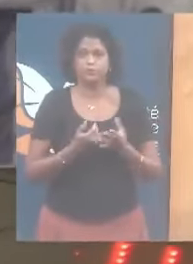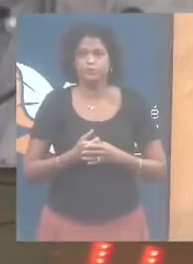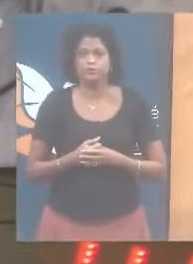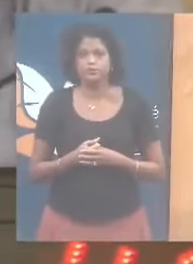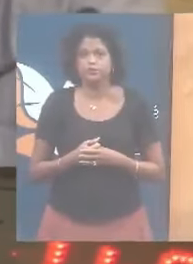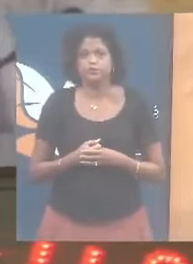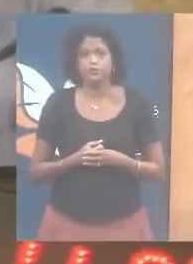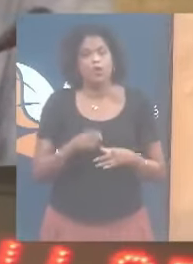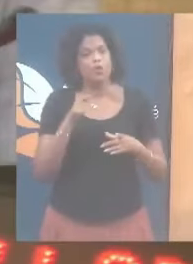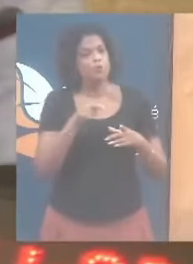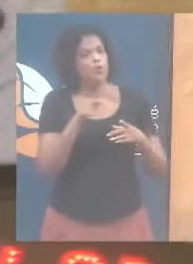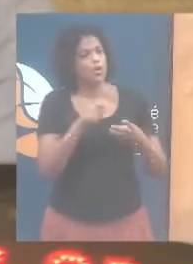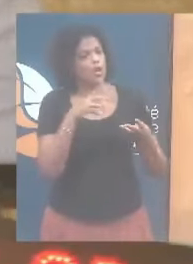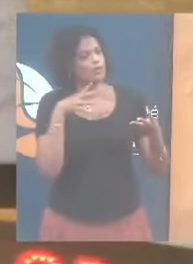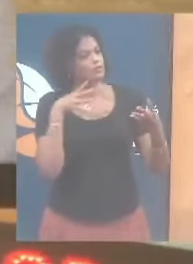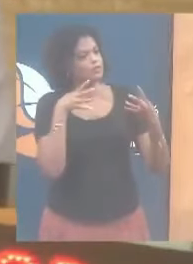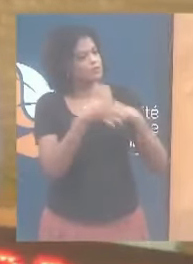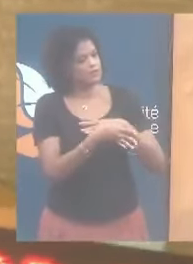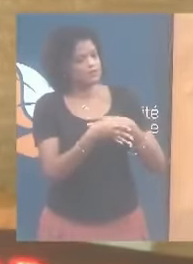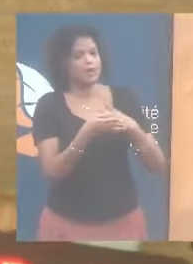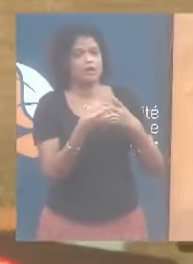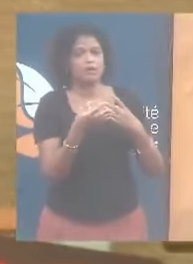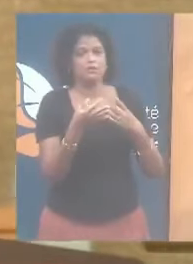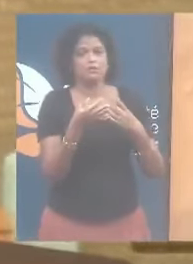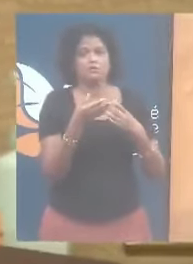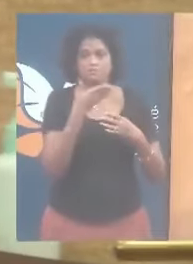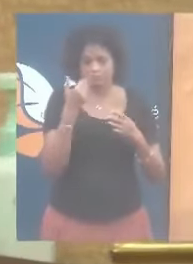pour qu'il y ait plus de transparence dans cette affaire-là,